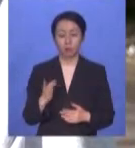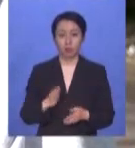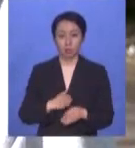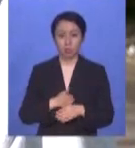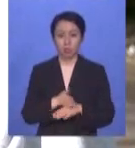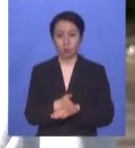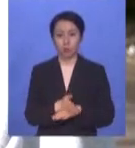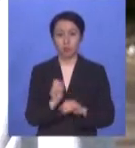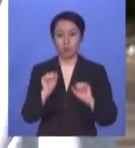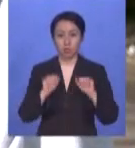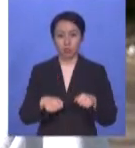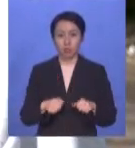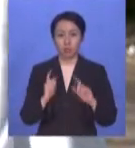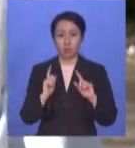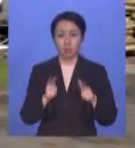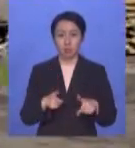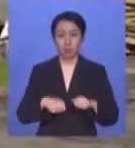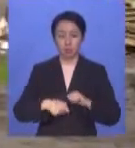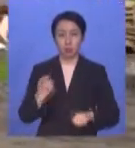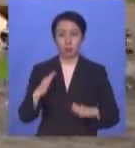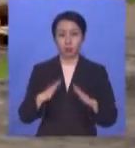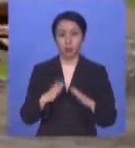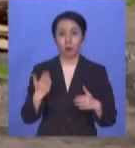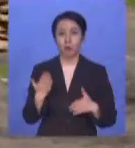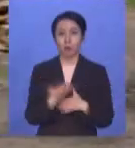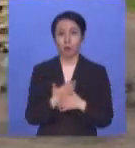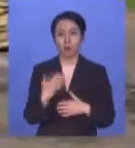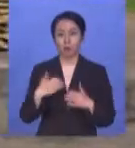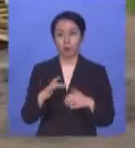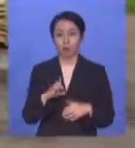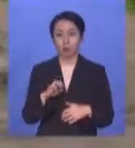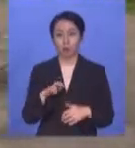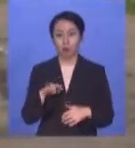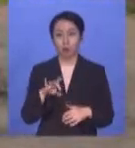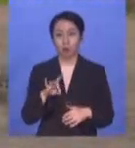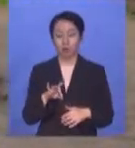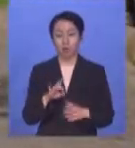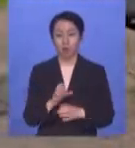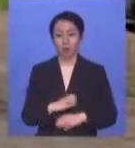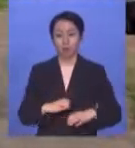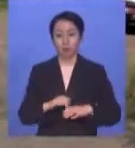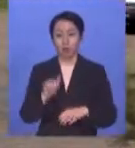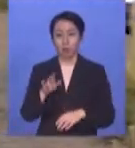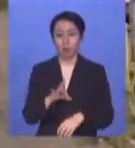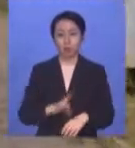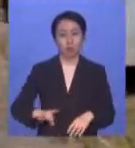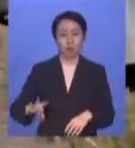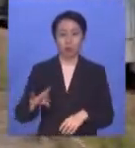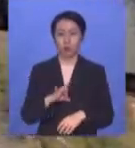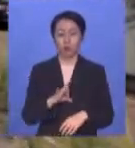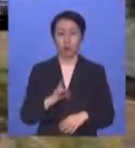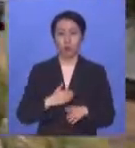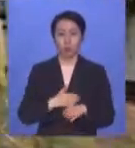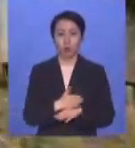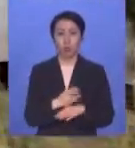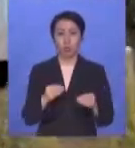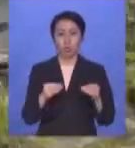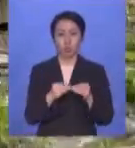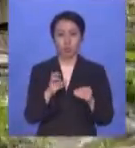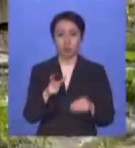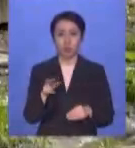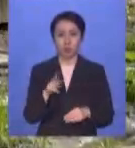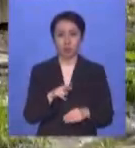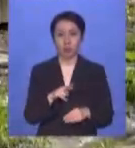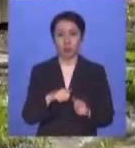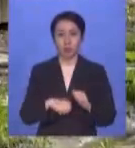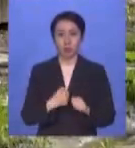с их разрешения, согласия на слом домов. На помощь жителям микрорайона Подгора мехбригады Уалихановского района прибыли 10 мая. За